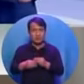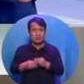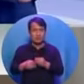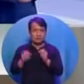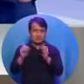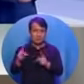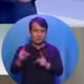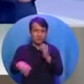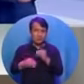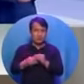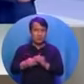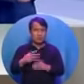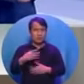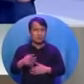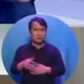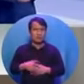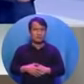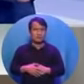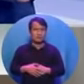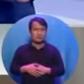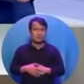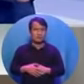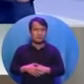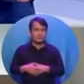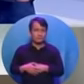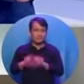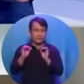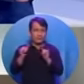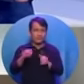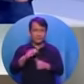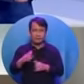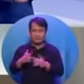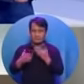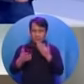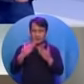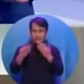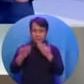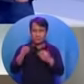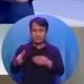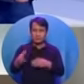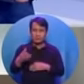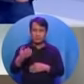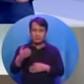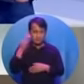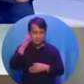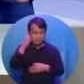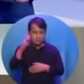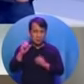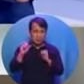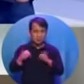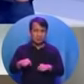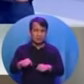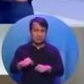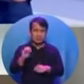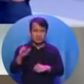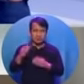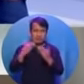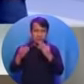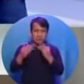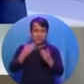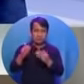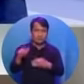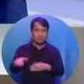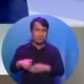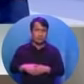Okay, sige, okay. I will do it. Madam, sobrang thank you, ma'am Emrati. God bless okay, po. Thank you very much